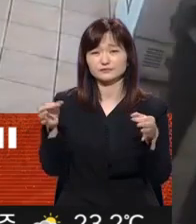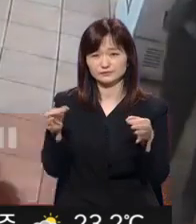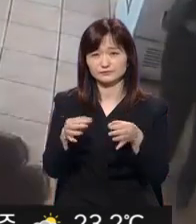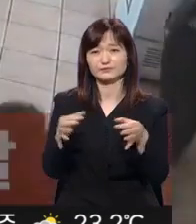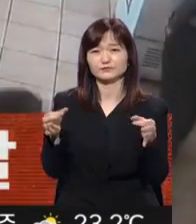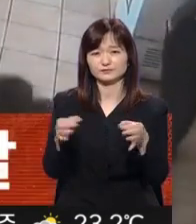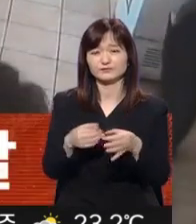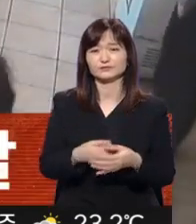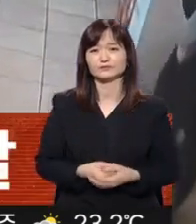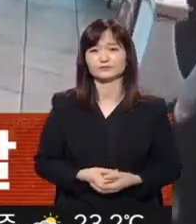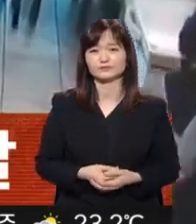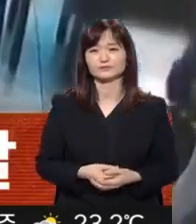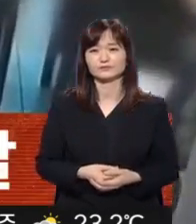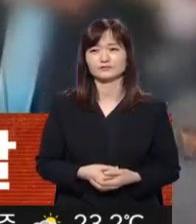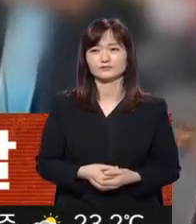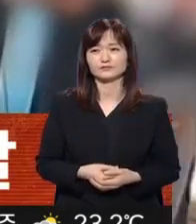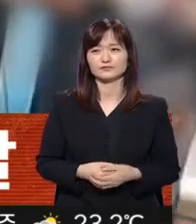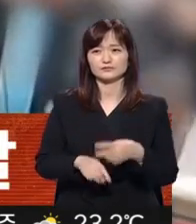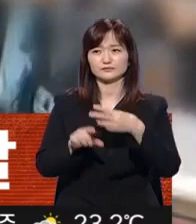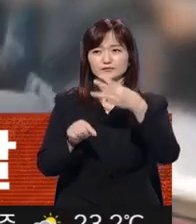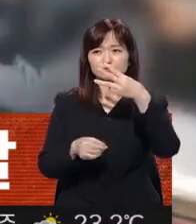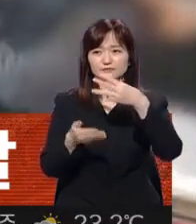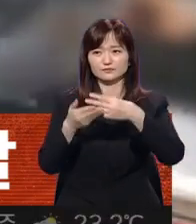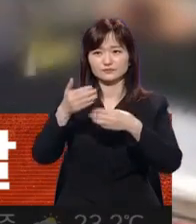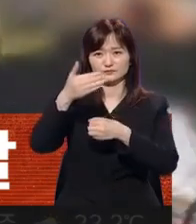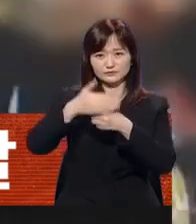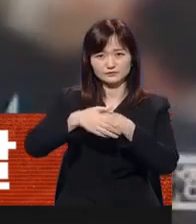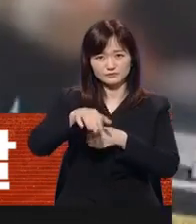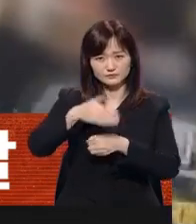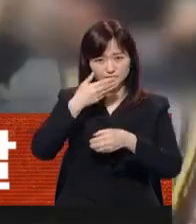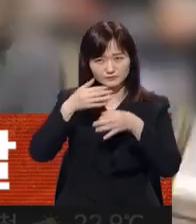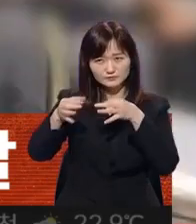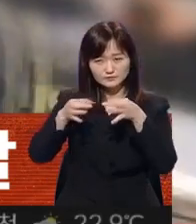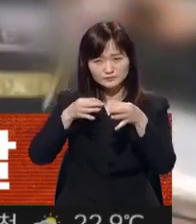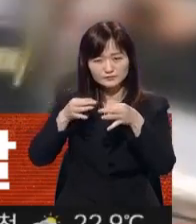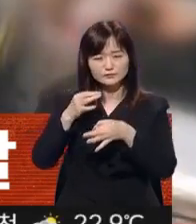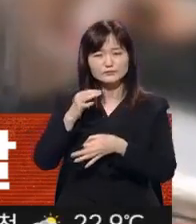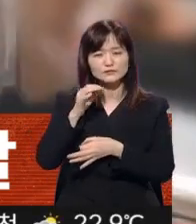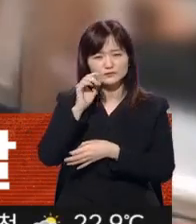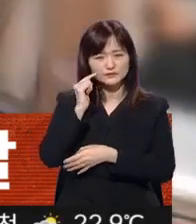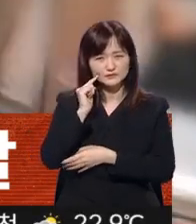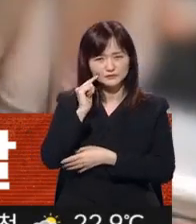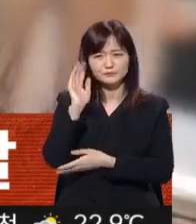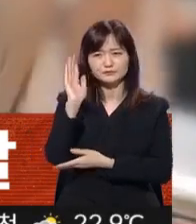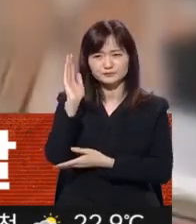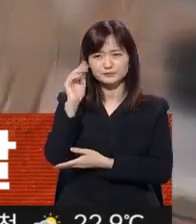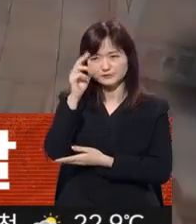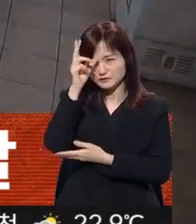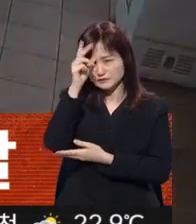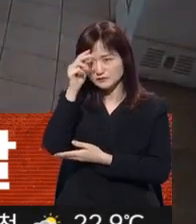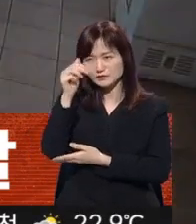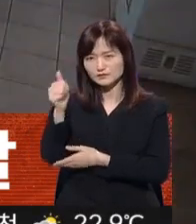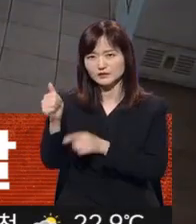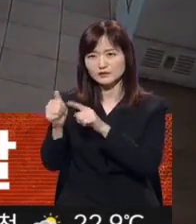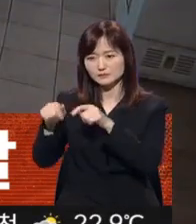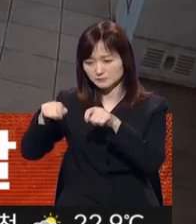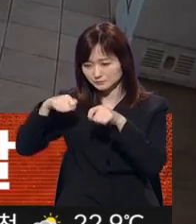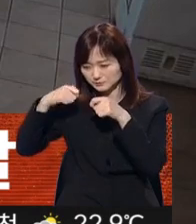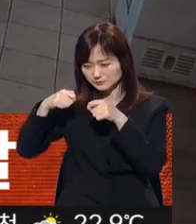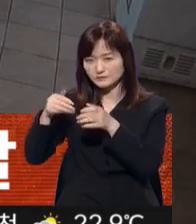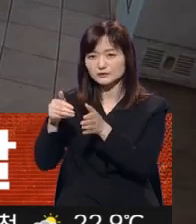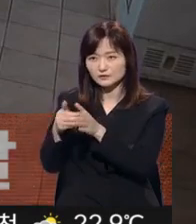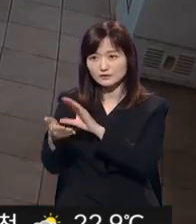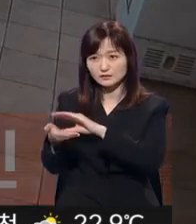순간순간입니다. 그렇습니다. 저 3월 초 대구의 한 식당에서 있던 미담 사건인데요. 경찰관들이 식사를 마치고 나가는